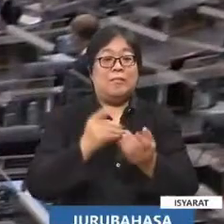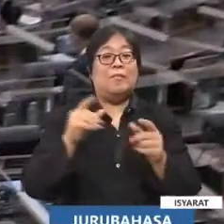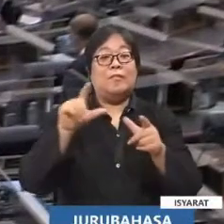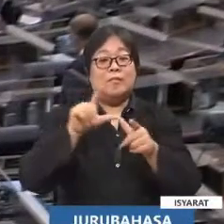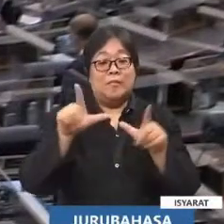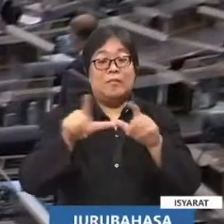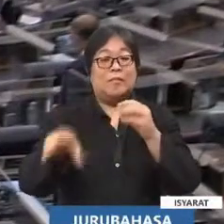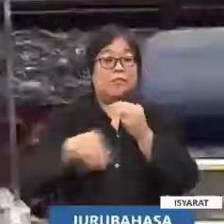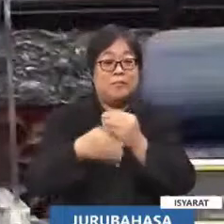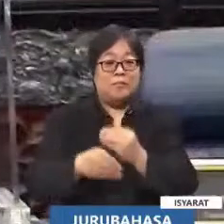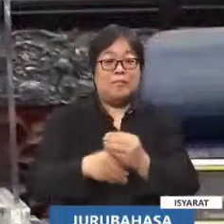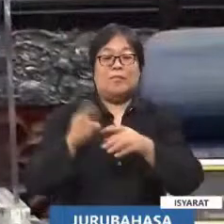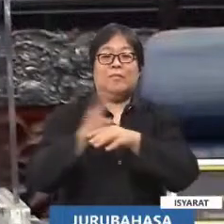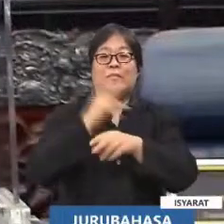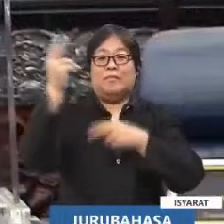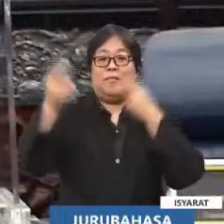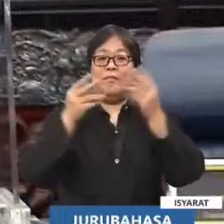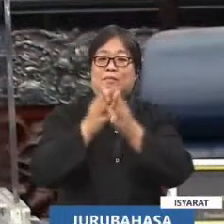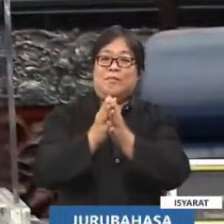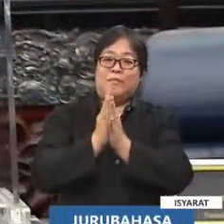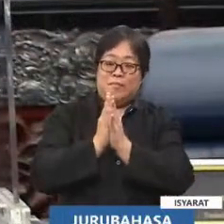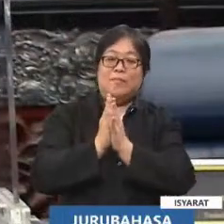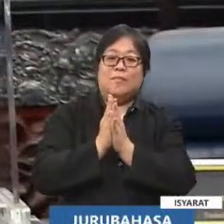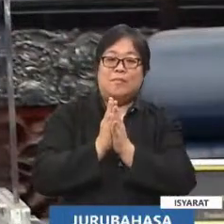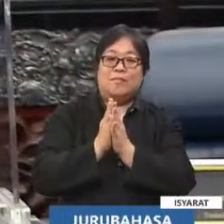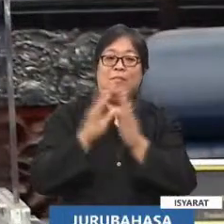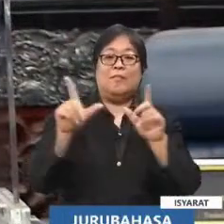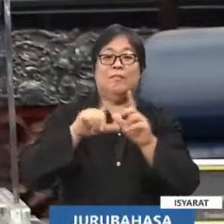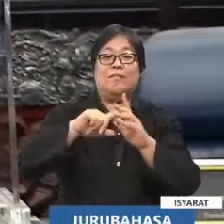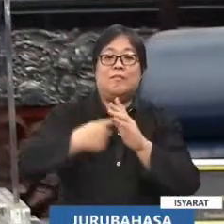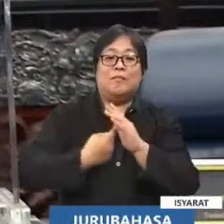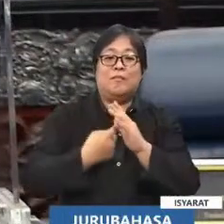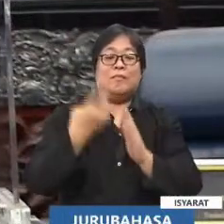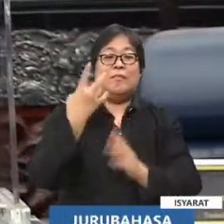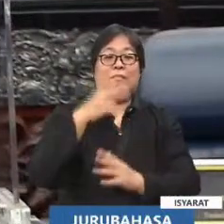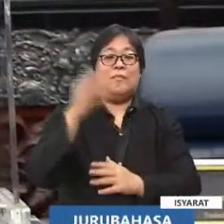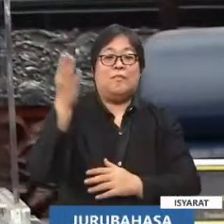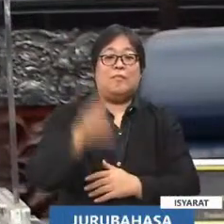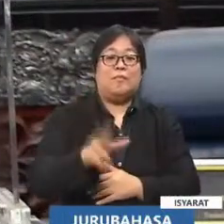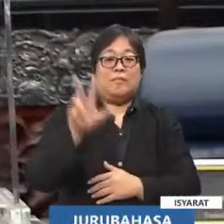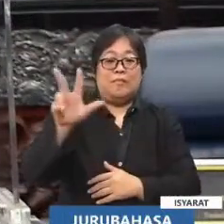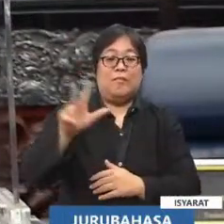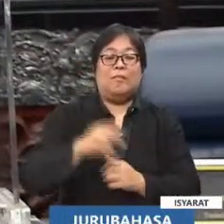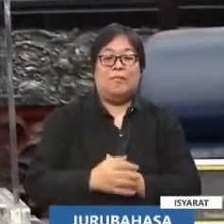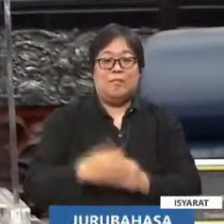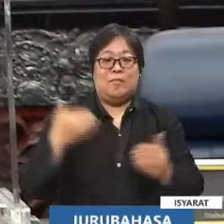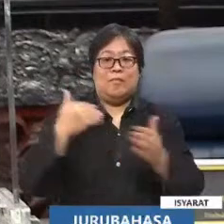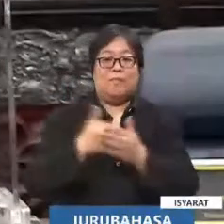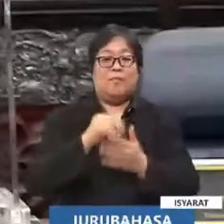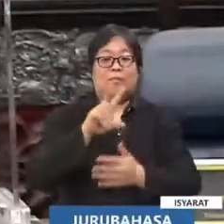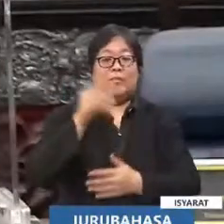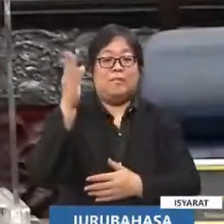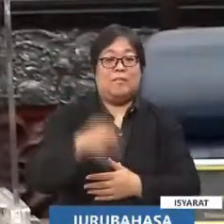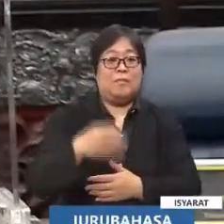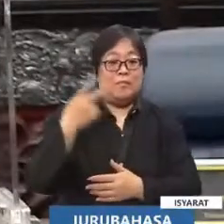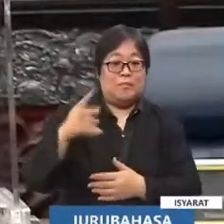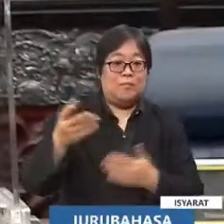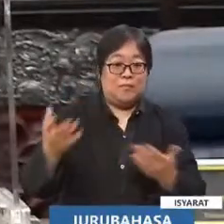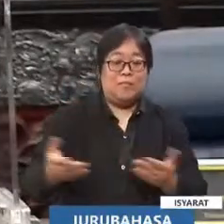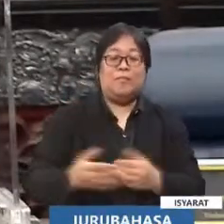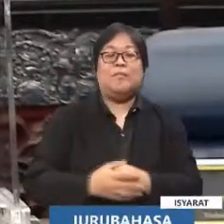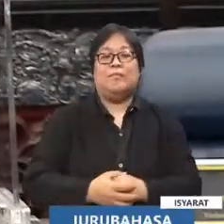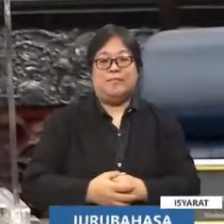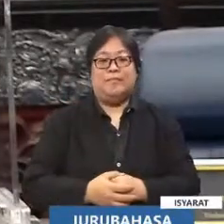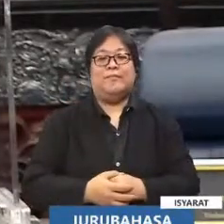tambahan bagi pengusaha-pengusaha pelancong yang memohon pembaruan lesen bermula daripada 17 Mac 2020 sehingga 31 hari bulan Disember